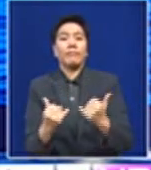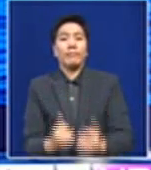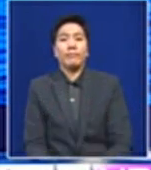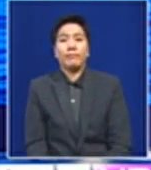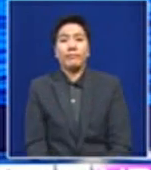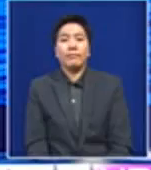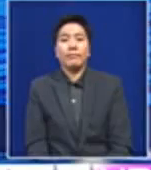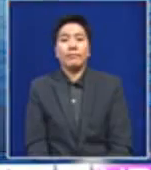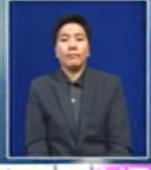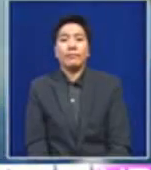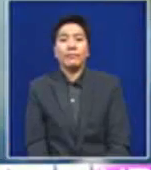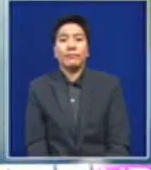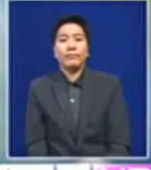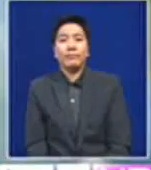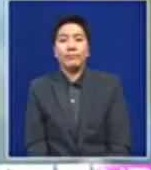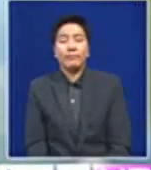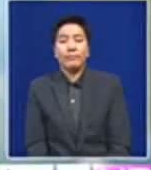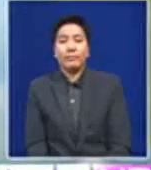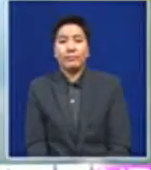ค่ะ